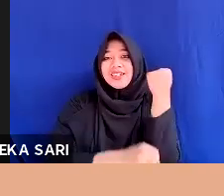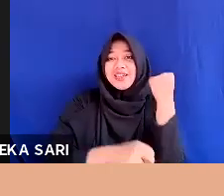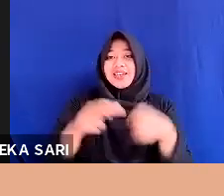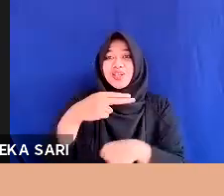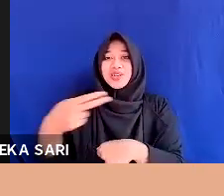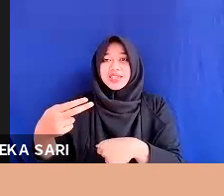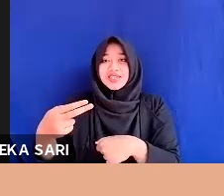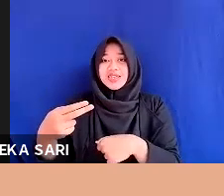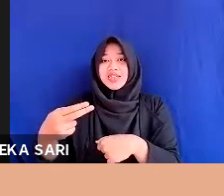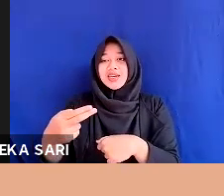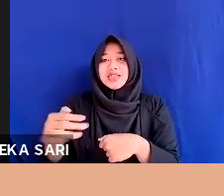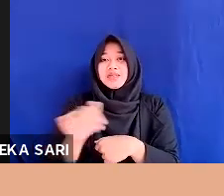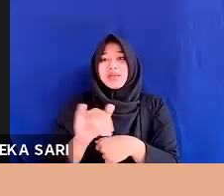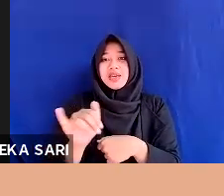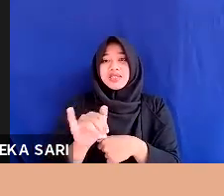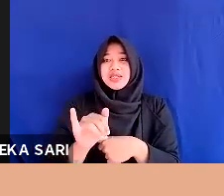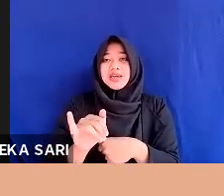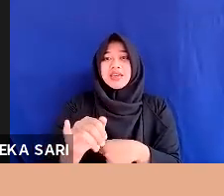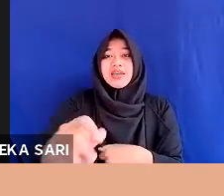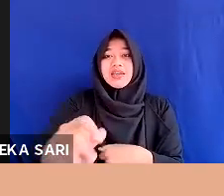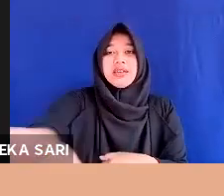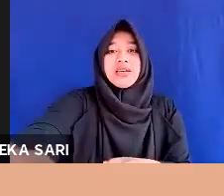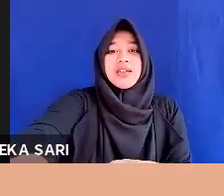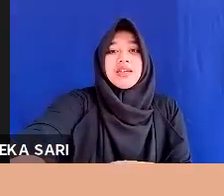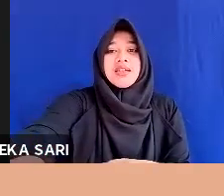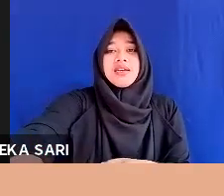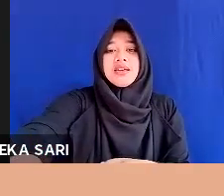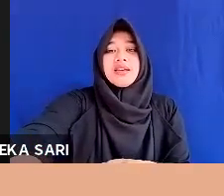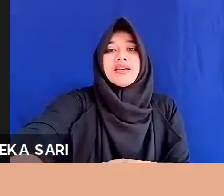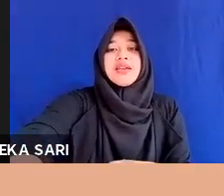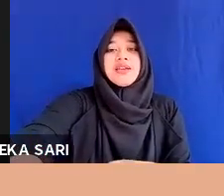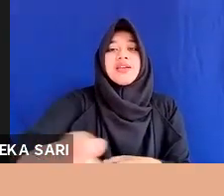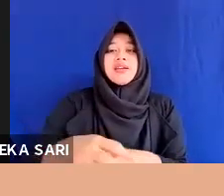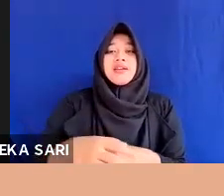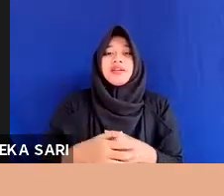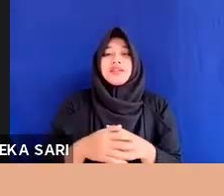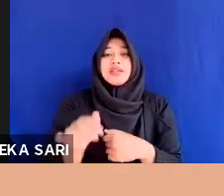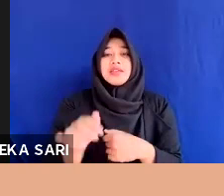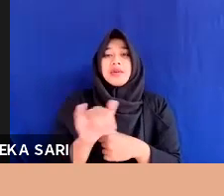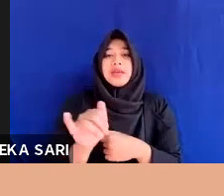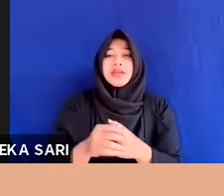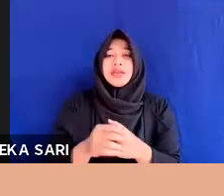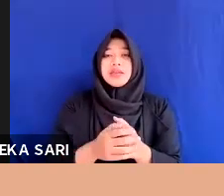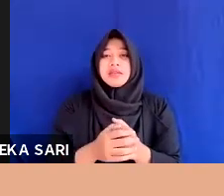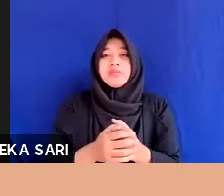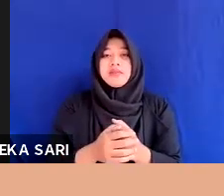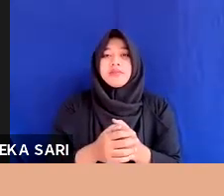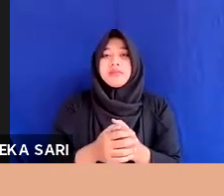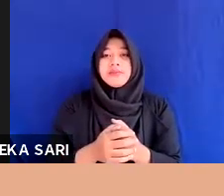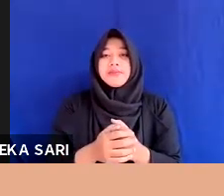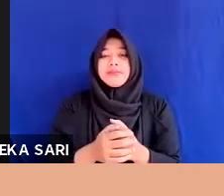aja tadi dampak yang terjadi seperti negara lain, Indonesia juga sama saja telah membuat